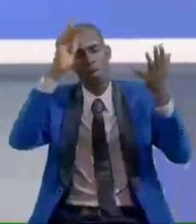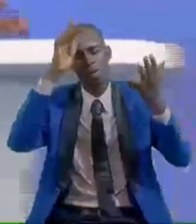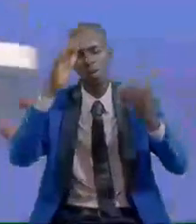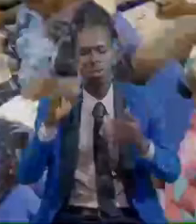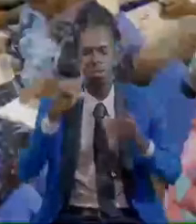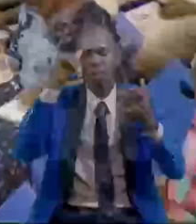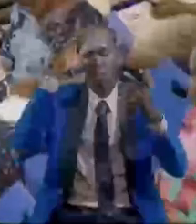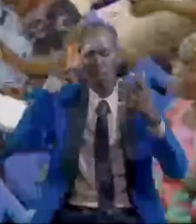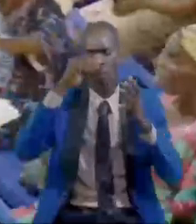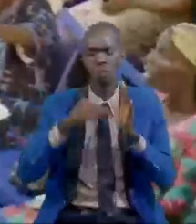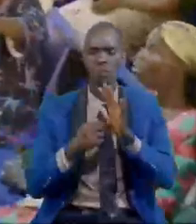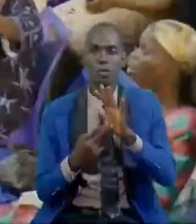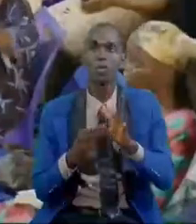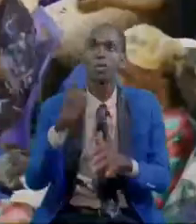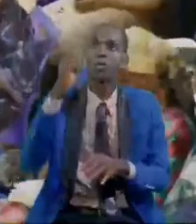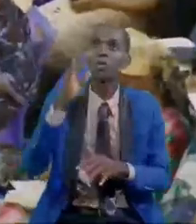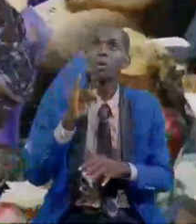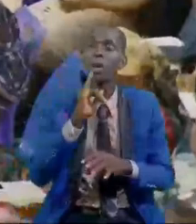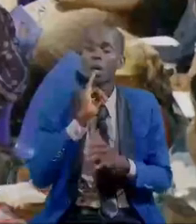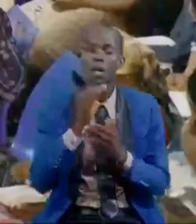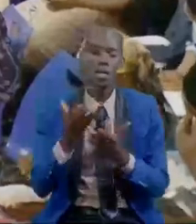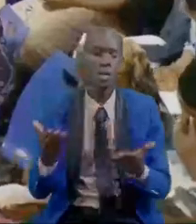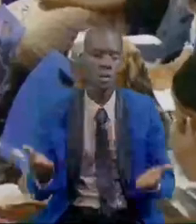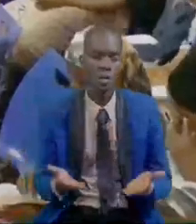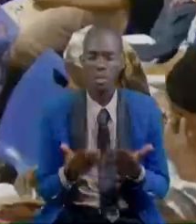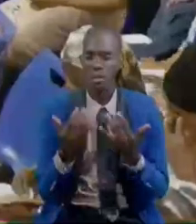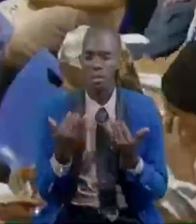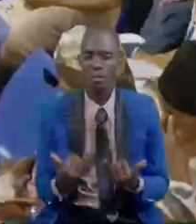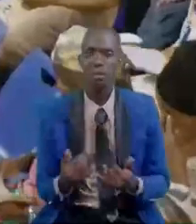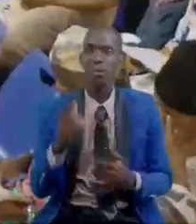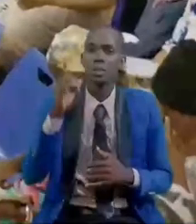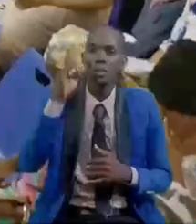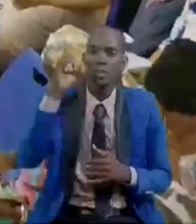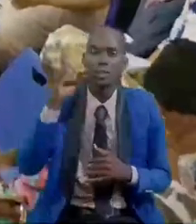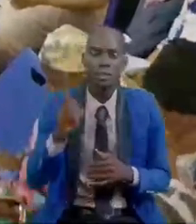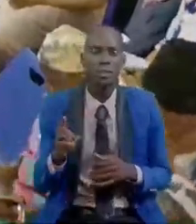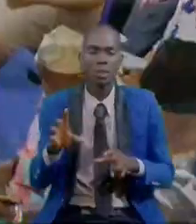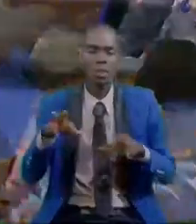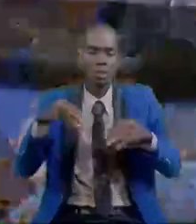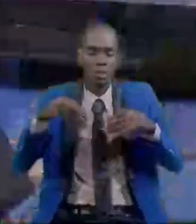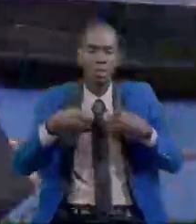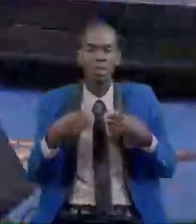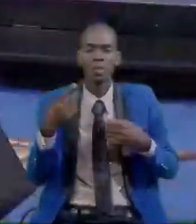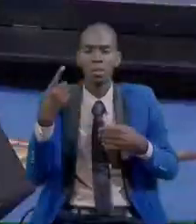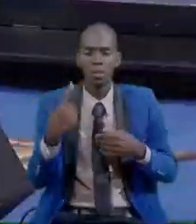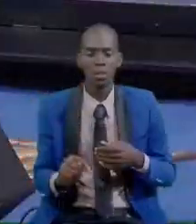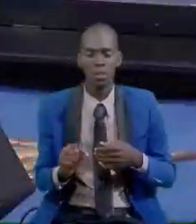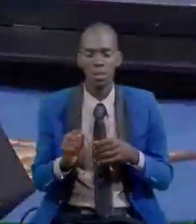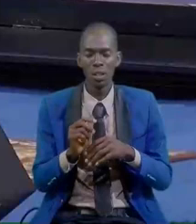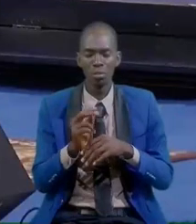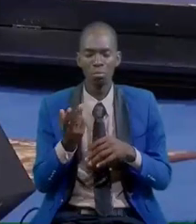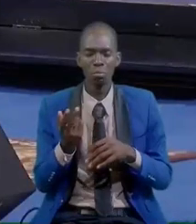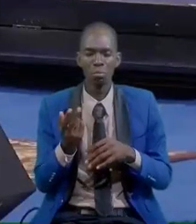la manifestation, Dieu est là maintenant. Et il habite au milieu des louanges, au milieu